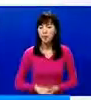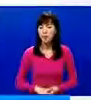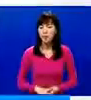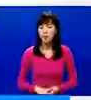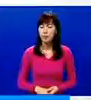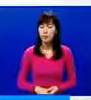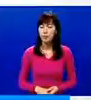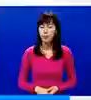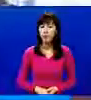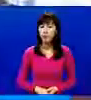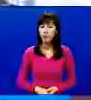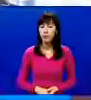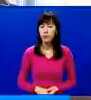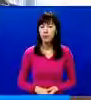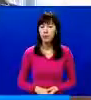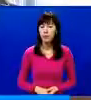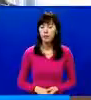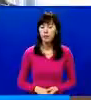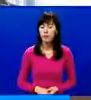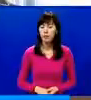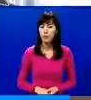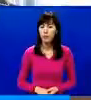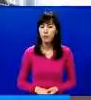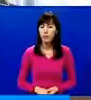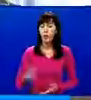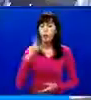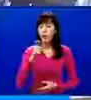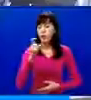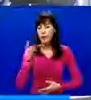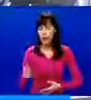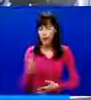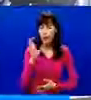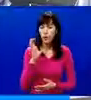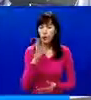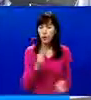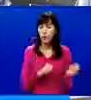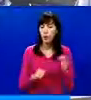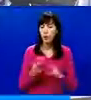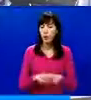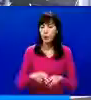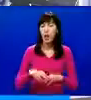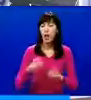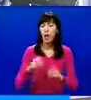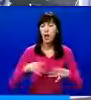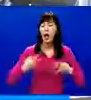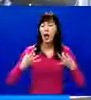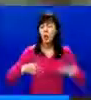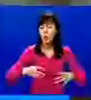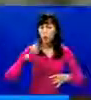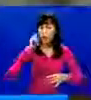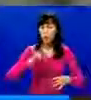довезем до ближайшей больницы. Священники отмечают, купание в ледяной воде не является обязательным условием празднования Крещения